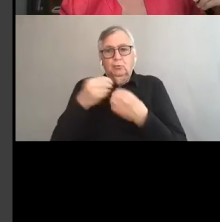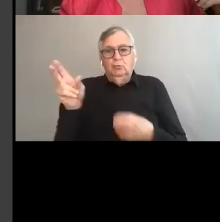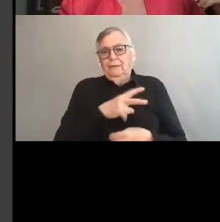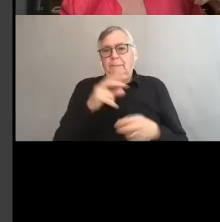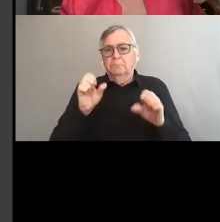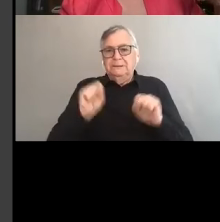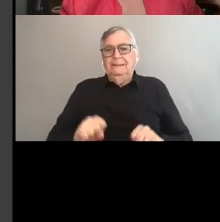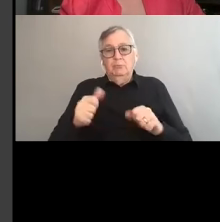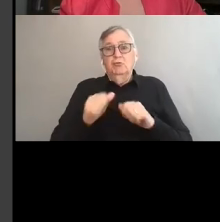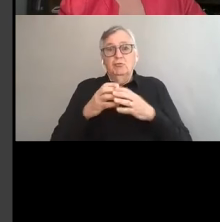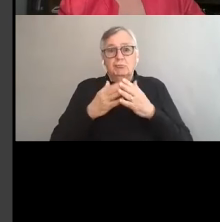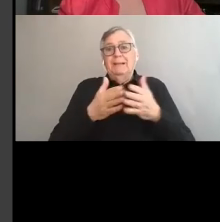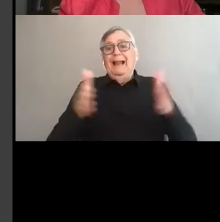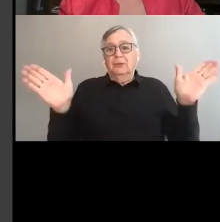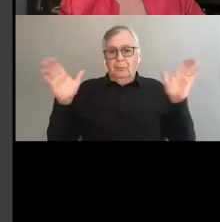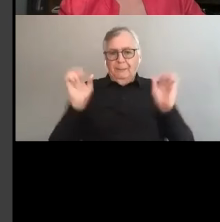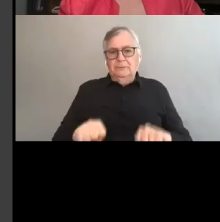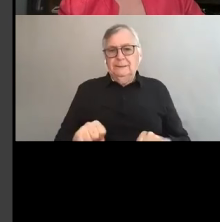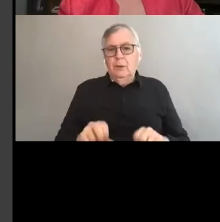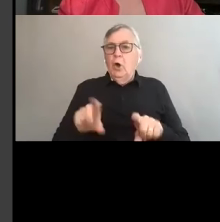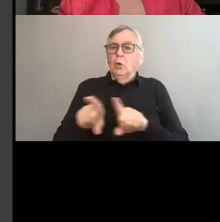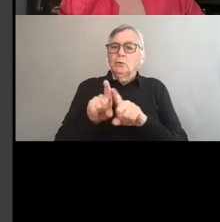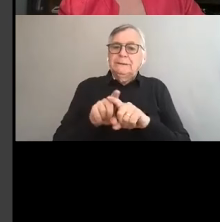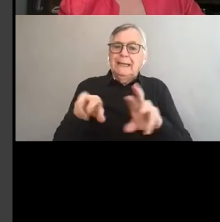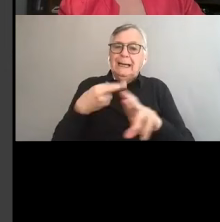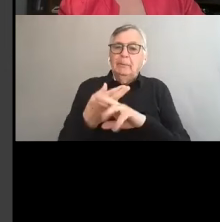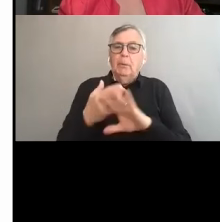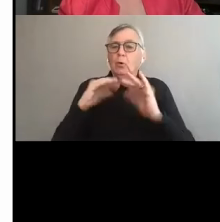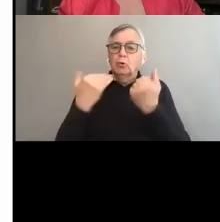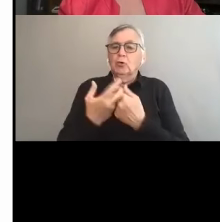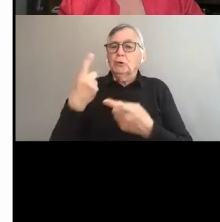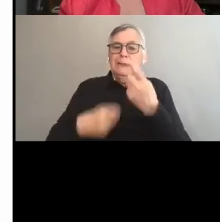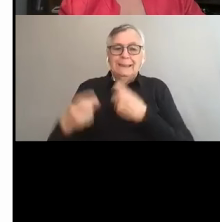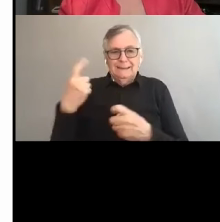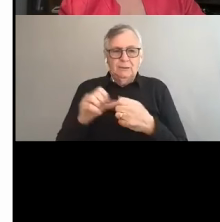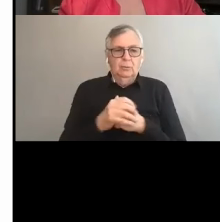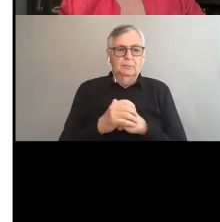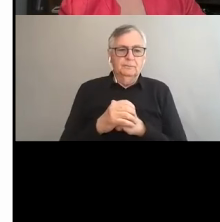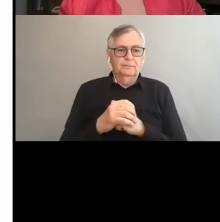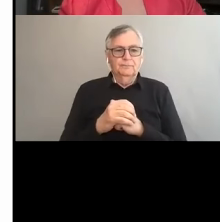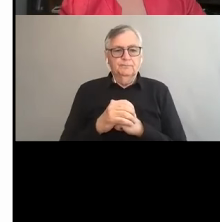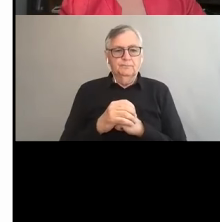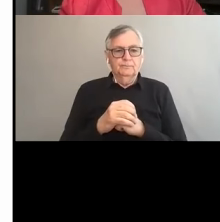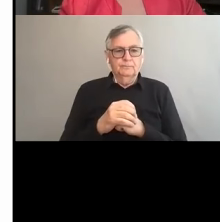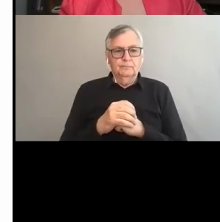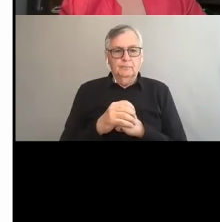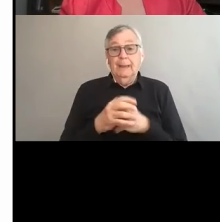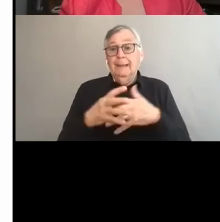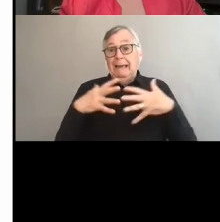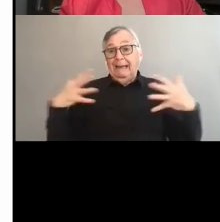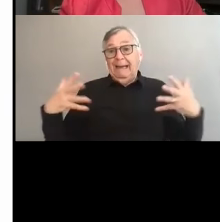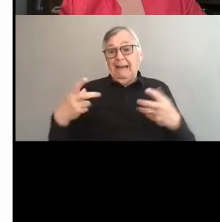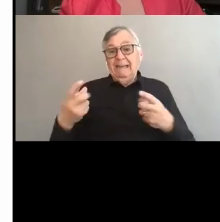plus largement possible et de répondre à toutes les questions que les gens auraient par rapport au vaccin. Les plus grandes questions, c'est sur